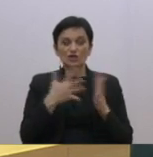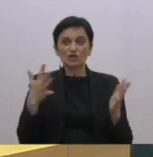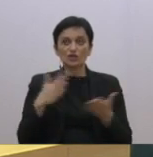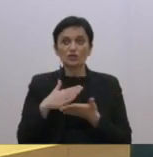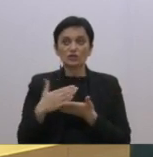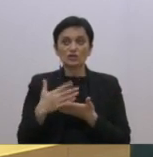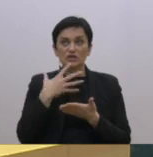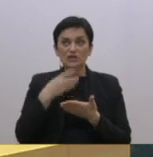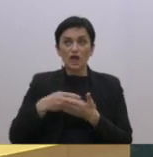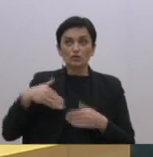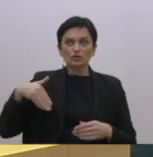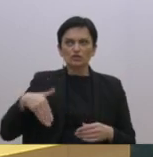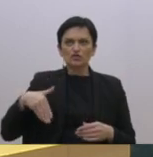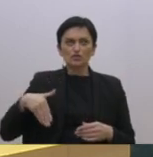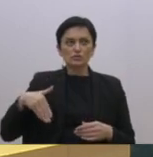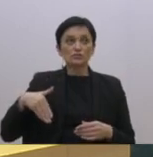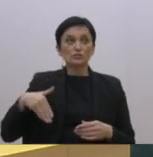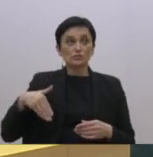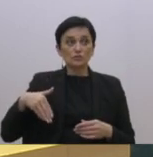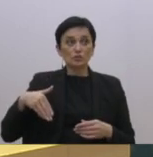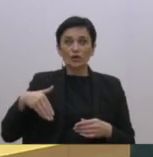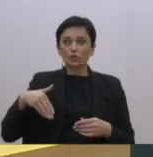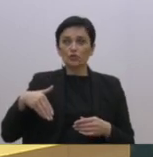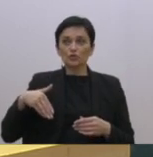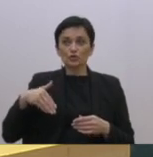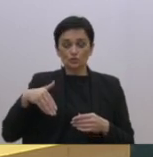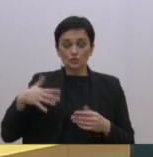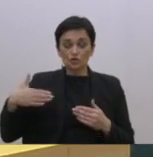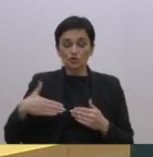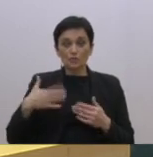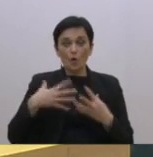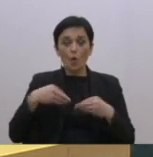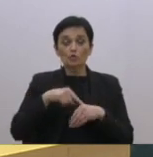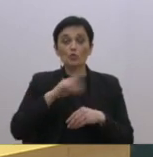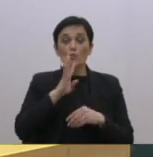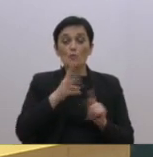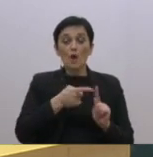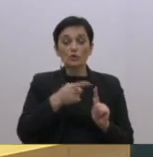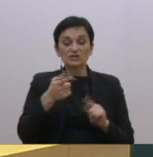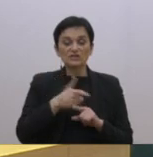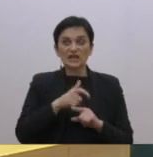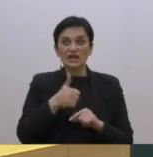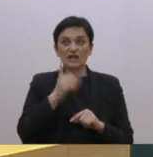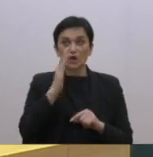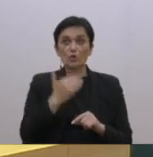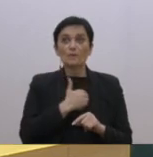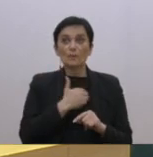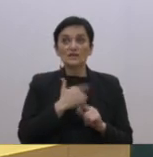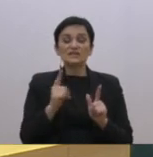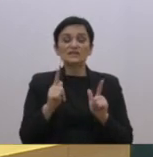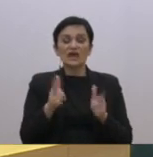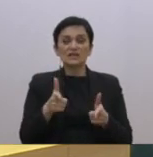ამას საკუთარ ჯიბეზე და ოჯახებზე იგრძნობს, მეოთხე წელიწადი იქნება ძალიან კარგი. Მინდა